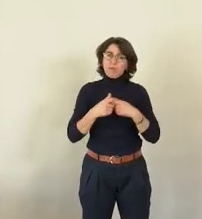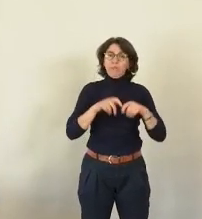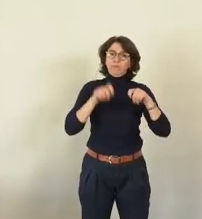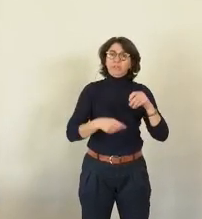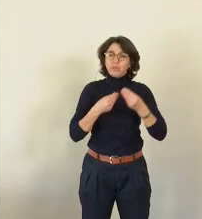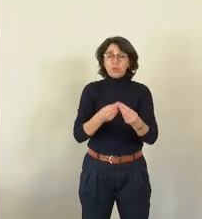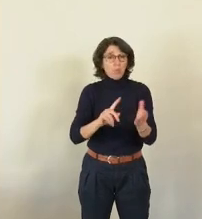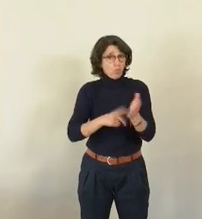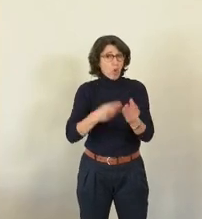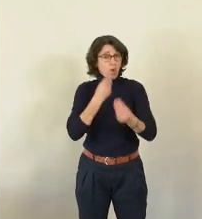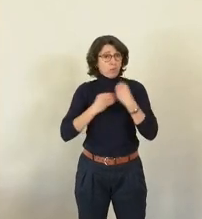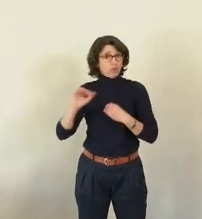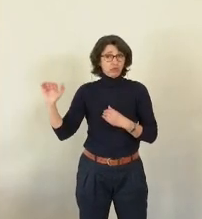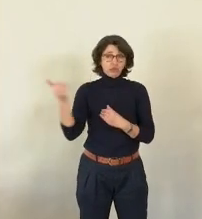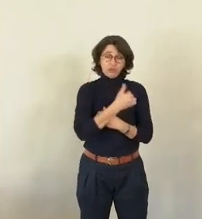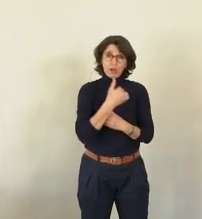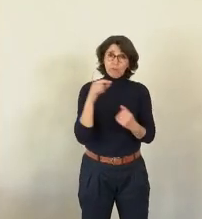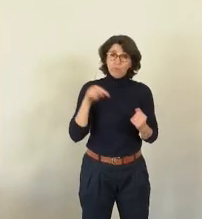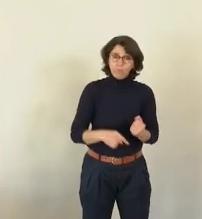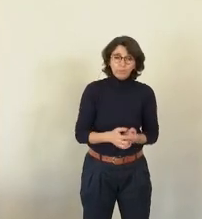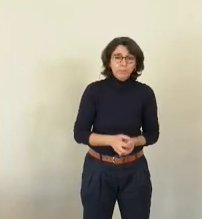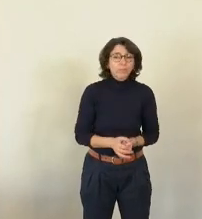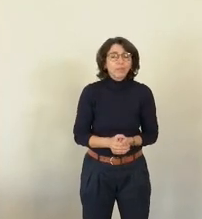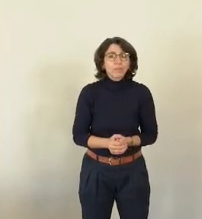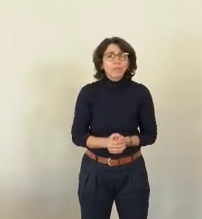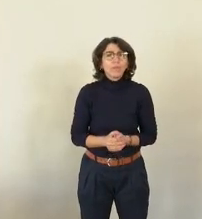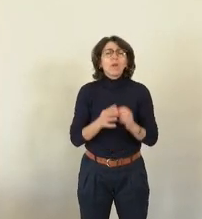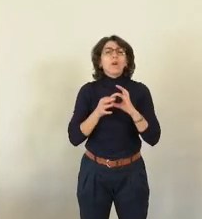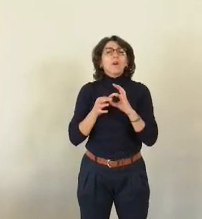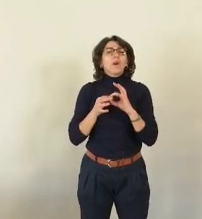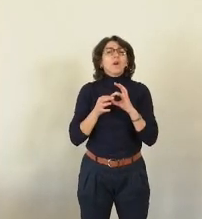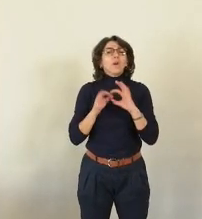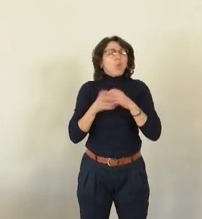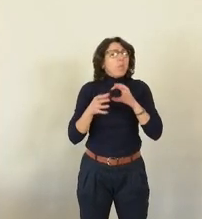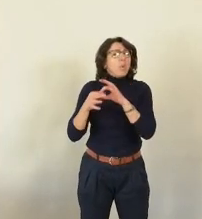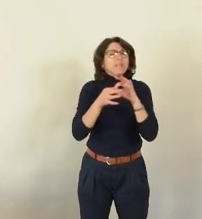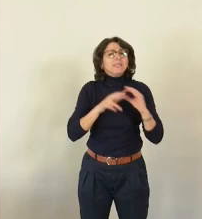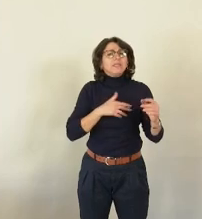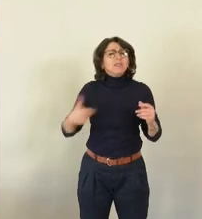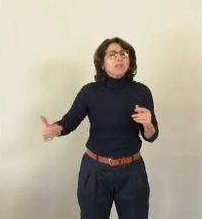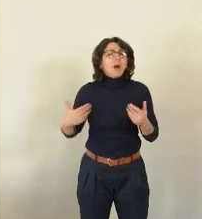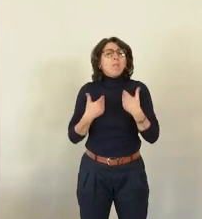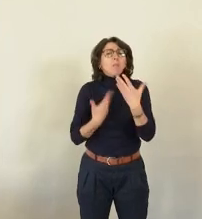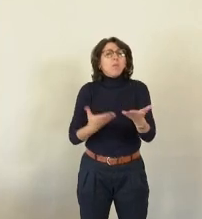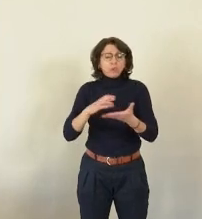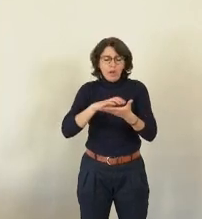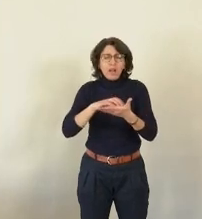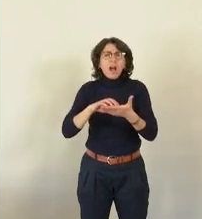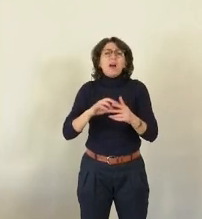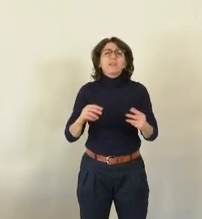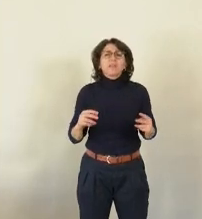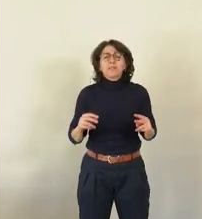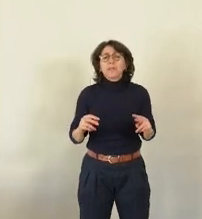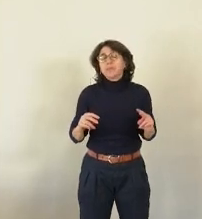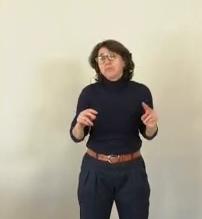et tous le collectif national propose la mise en place d'une carte vitale de l'alimentation abondée à